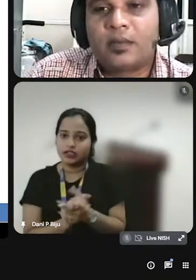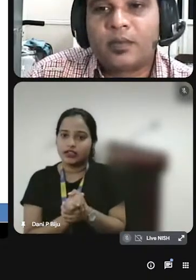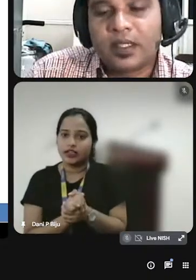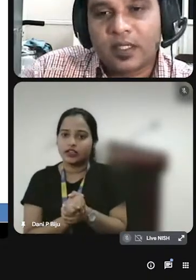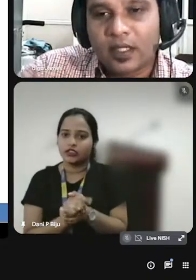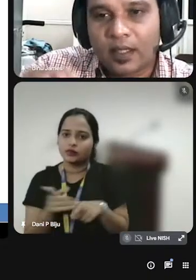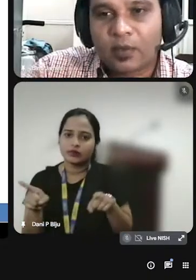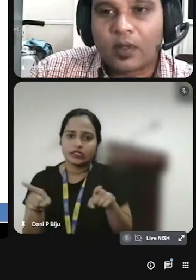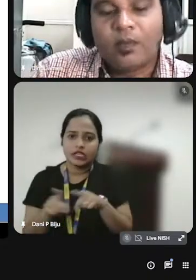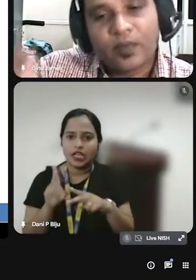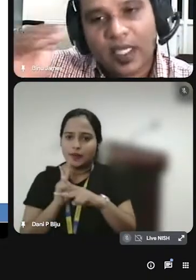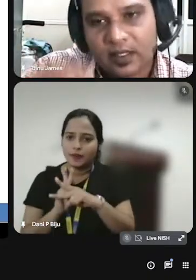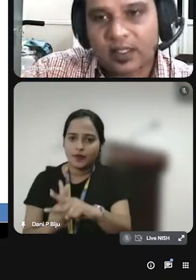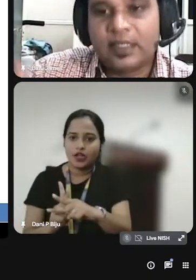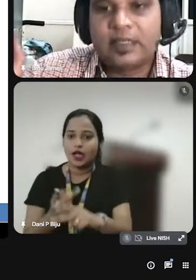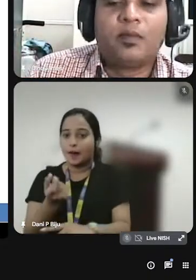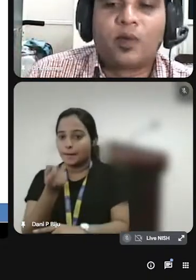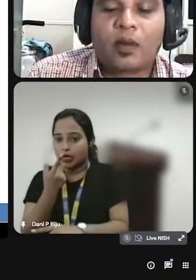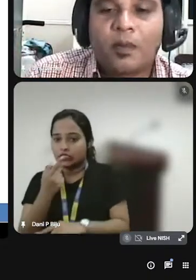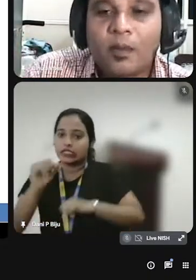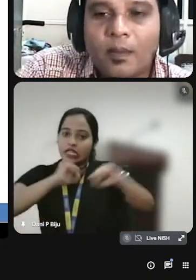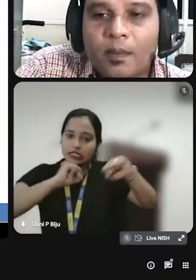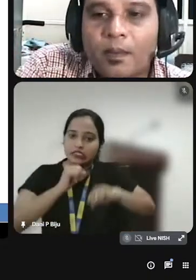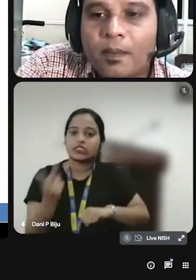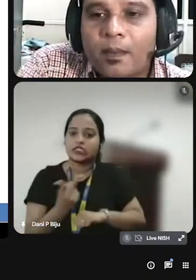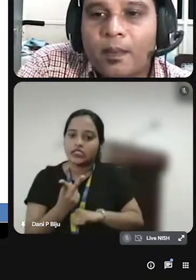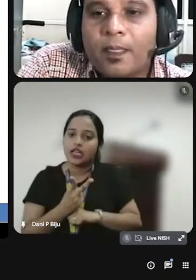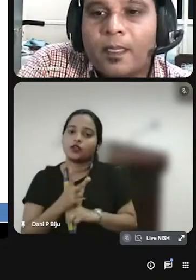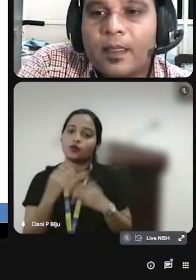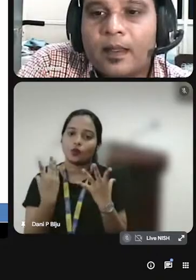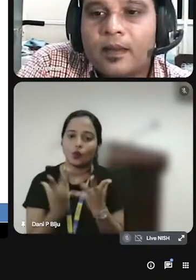വേണ്ടത്. മെഡിസിനിൽ പോകണം, എക്സസൈസുകൾ പോകണം.